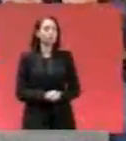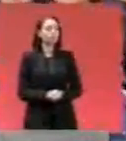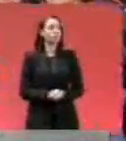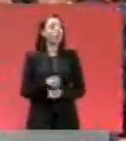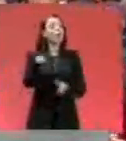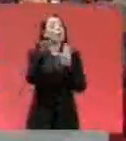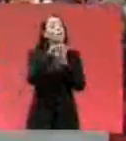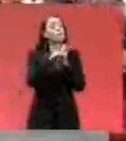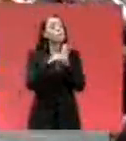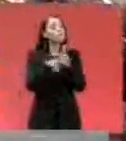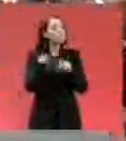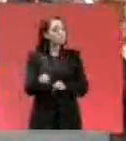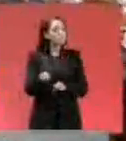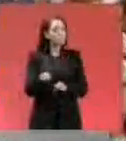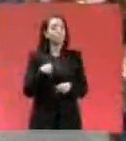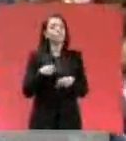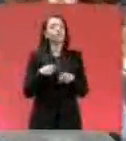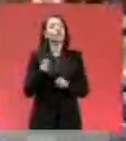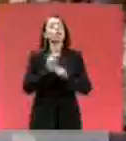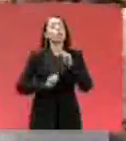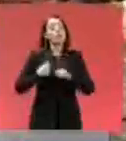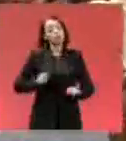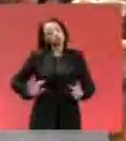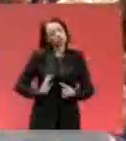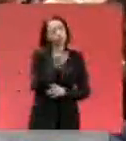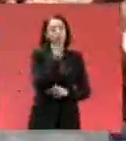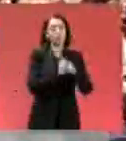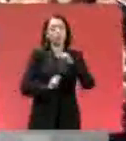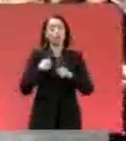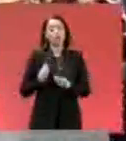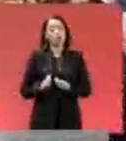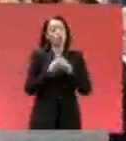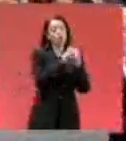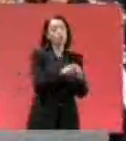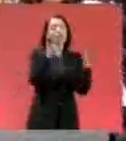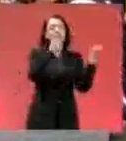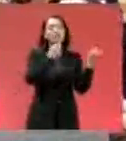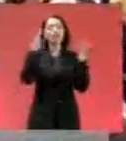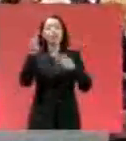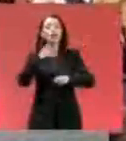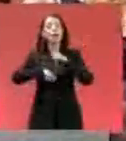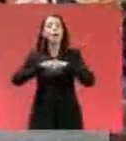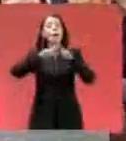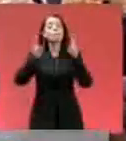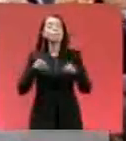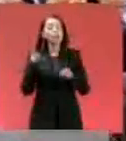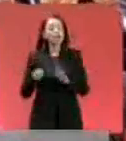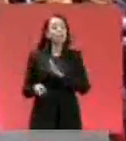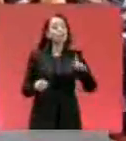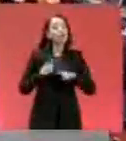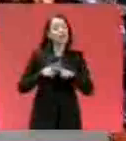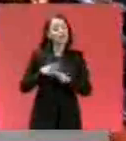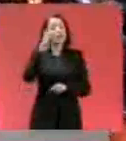Με το πρόγραμμα Ερευνώ, Δημιουργώ, Καινοτομώ ενισχύσαμε 62 επιχειρήσεις στη Δυτική Ελλάδα με